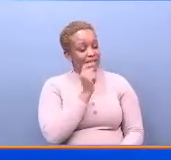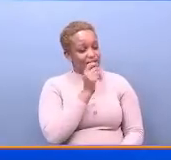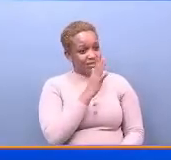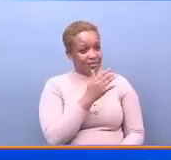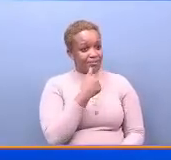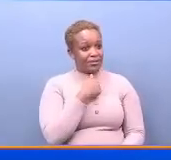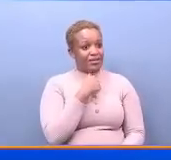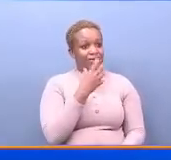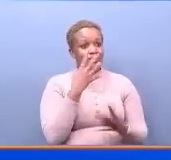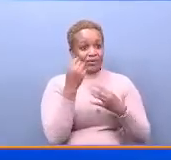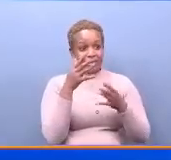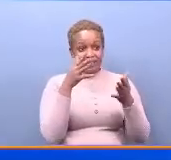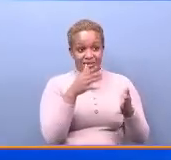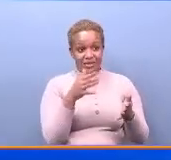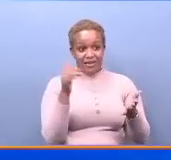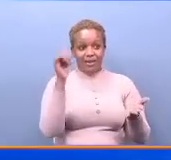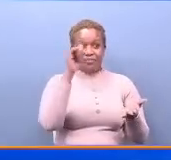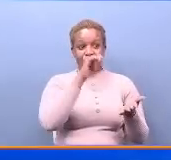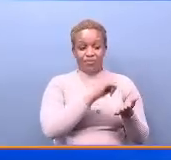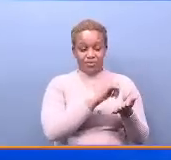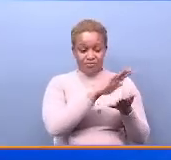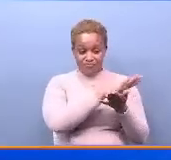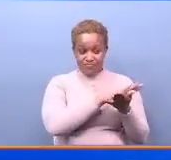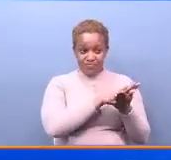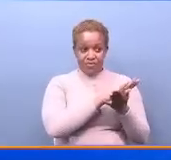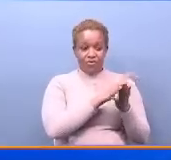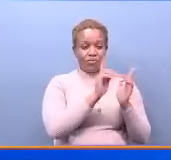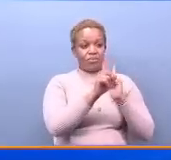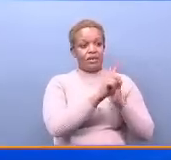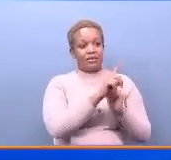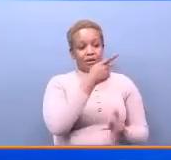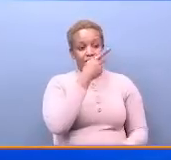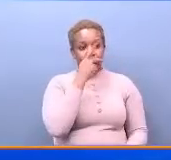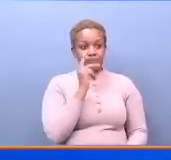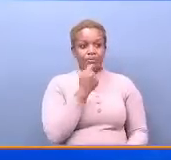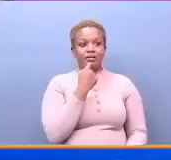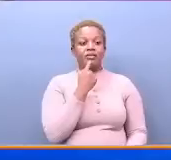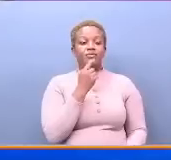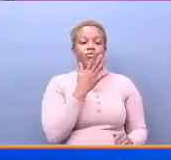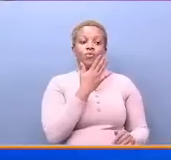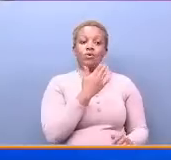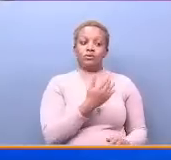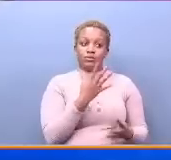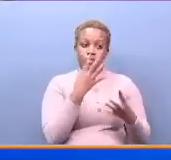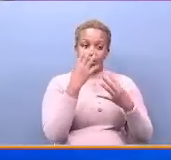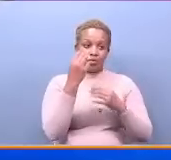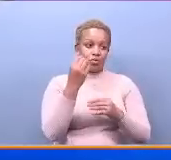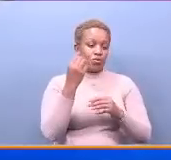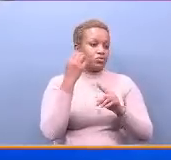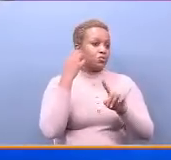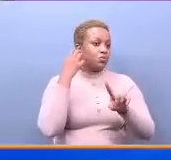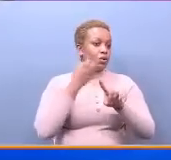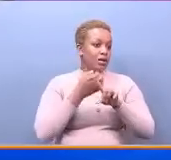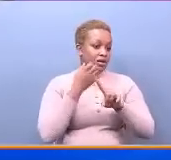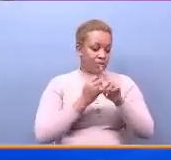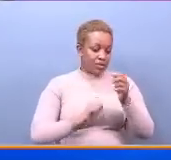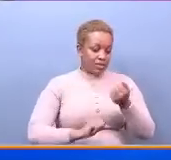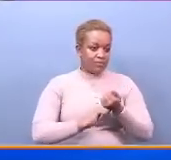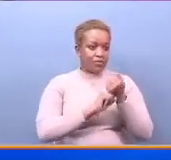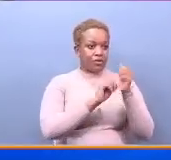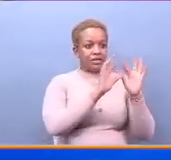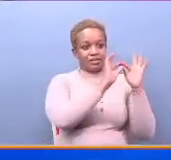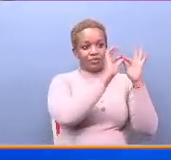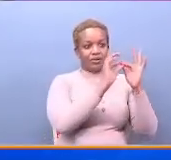pale Wilson Airport kuona mheshimiwa Kalonzo Musyoka. Alikuwa ameniambia nataka tuende Kwale. Tusaidie azimio. Na mimi